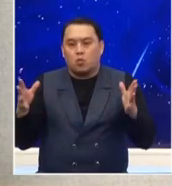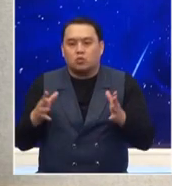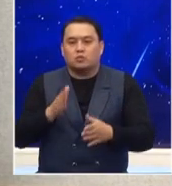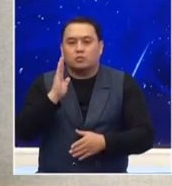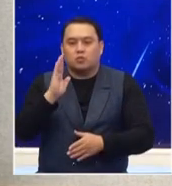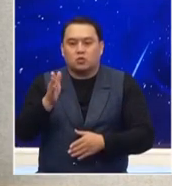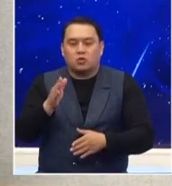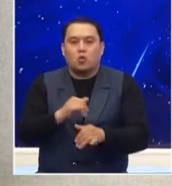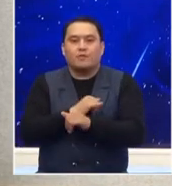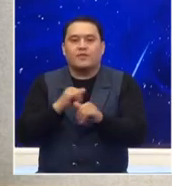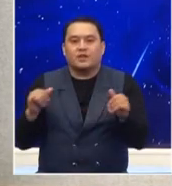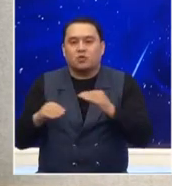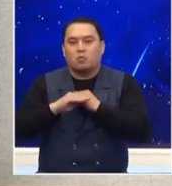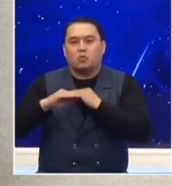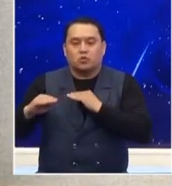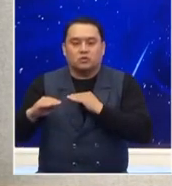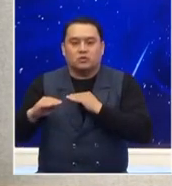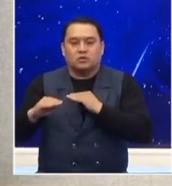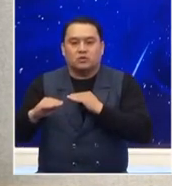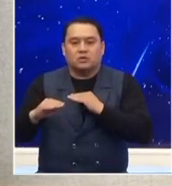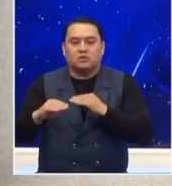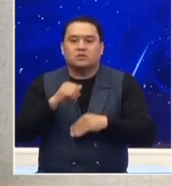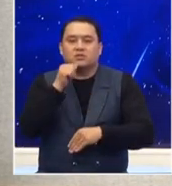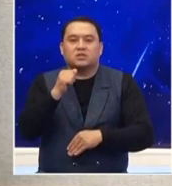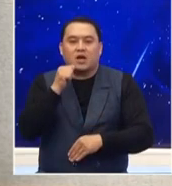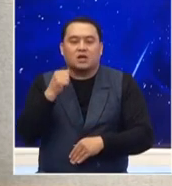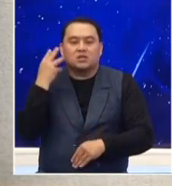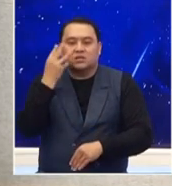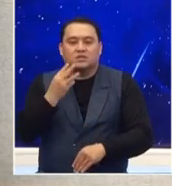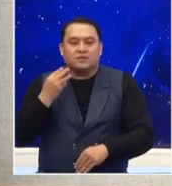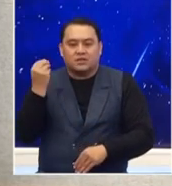больше потом увеличивает площадь посева сахарной земли.